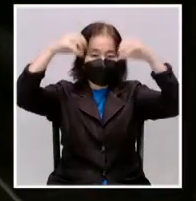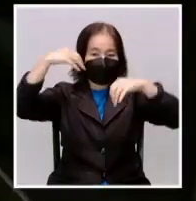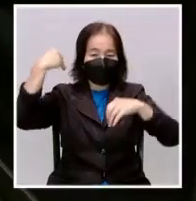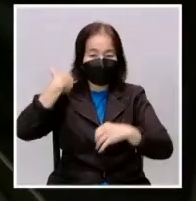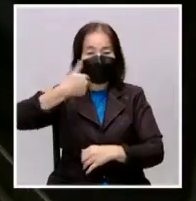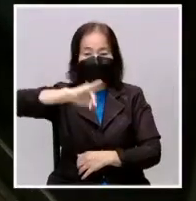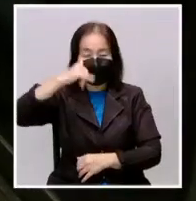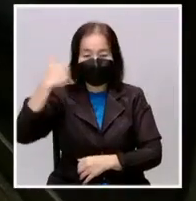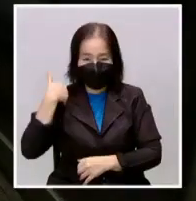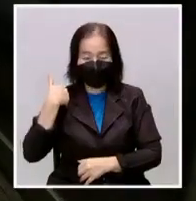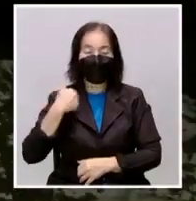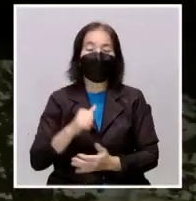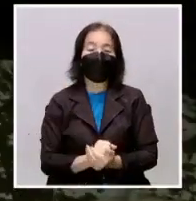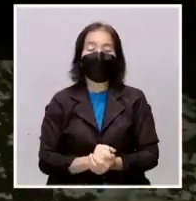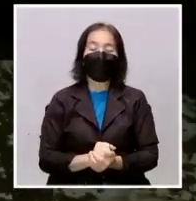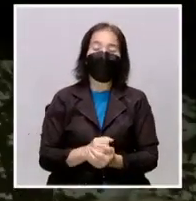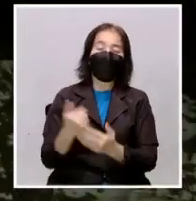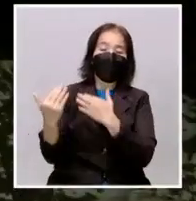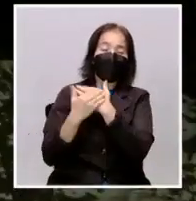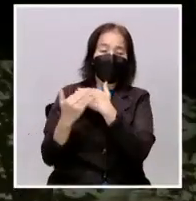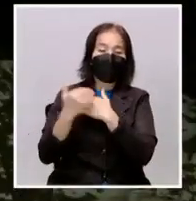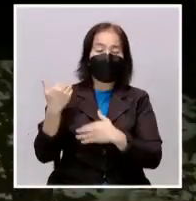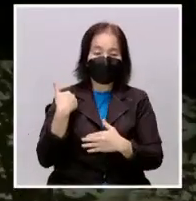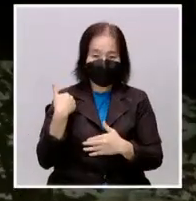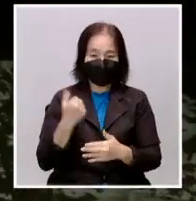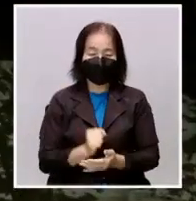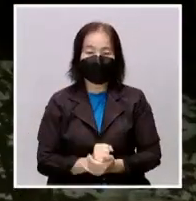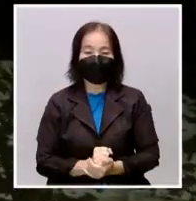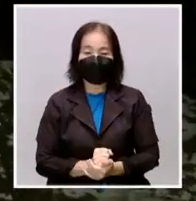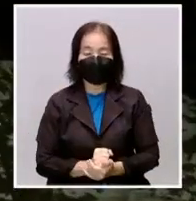มาเติมทำให้น้ำนั้นเพิ่มสูงขึ้นอีก50เซนติเมตรค่ะ